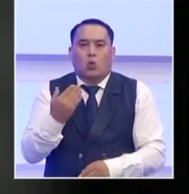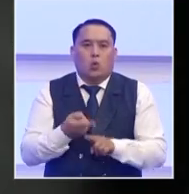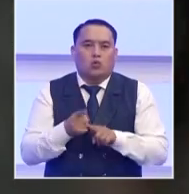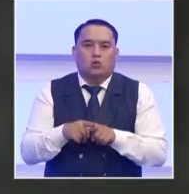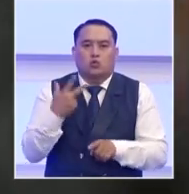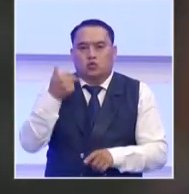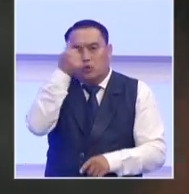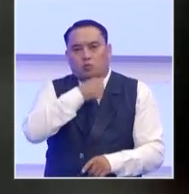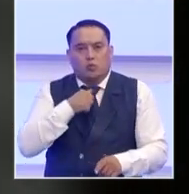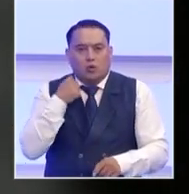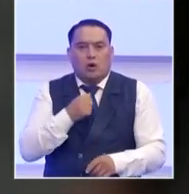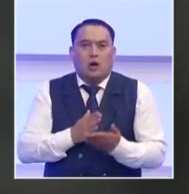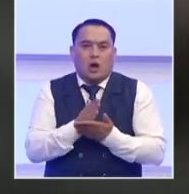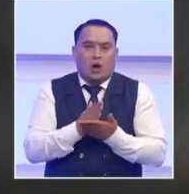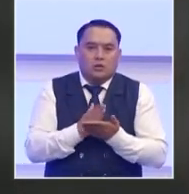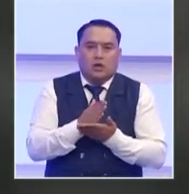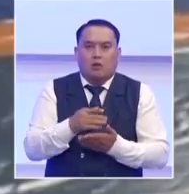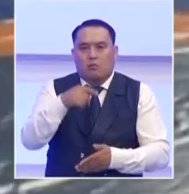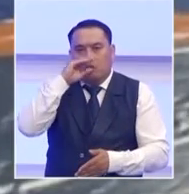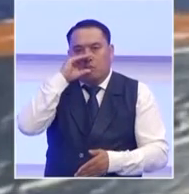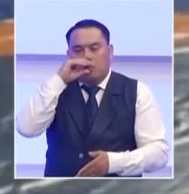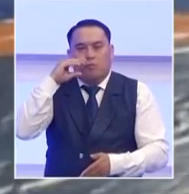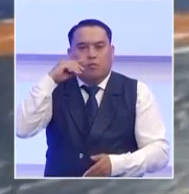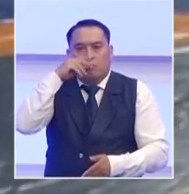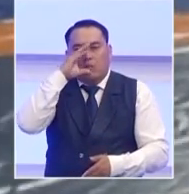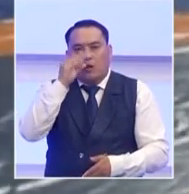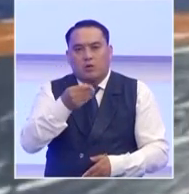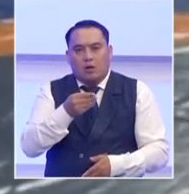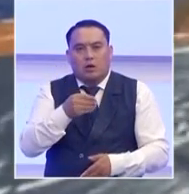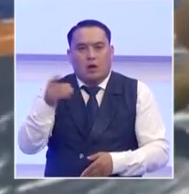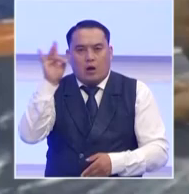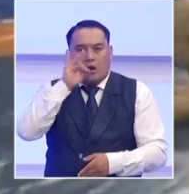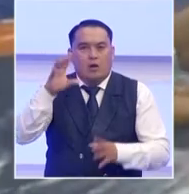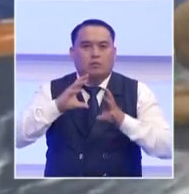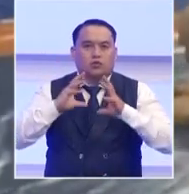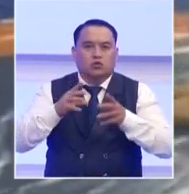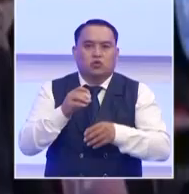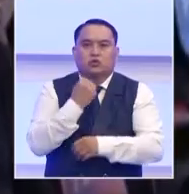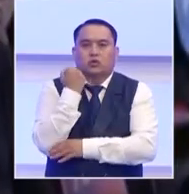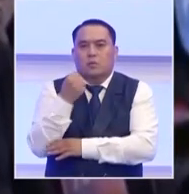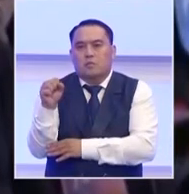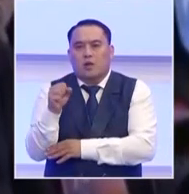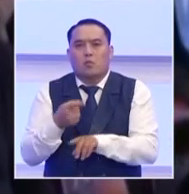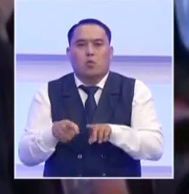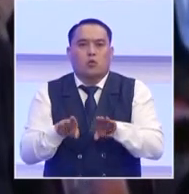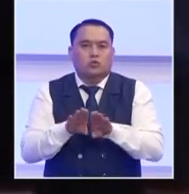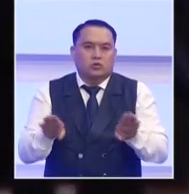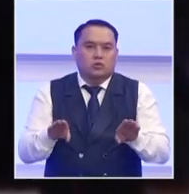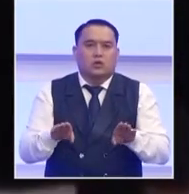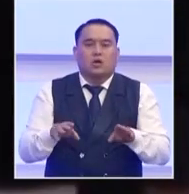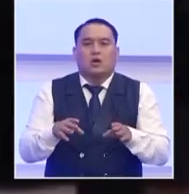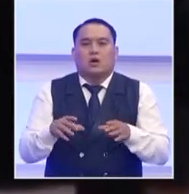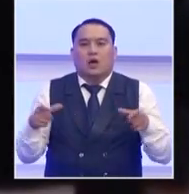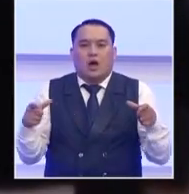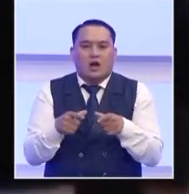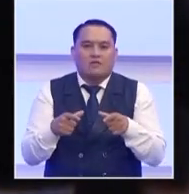Нұрбеков осыдан 3 жыл бұрын ардагерлер арасында Болгарияда өткен әлем біріншілігінде жеңімпаз атанды. Биыл індет сейіліп,